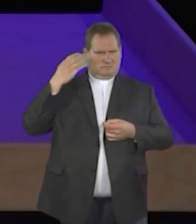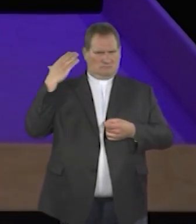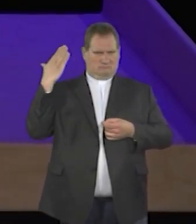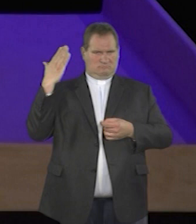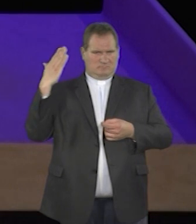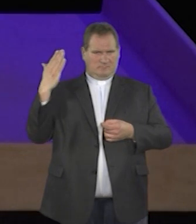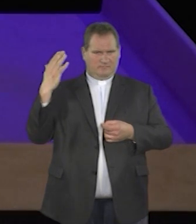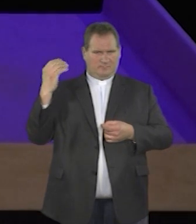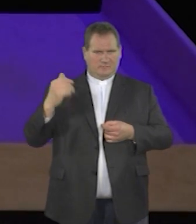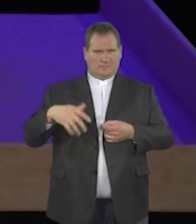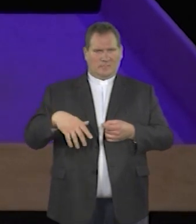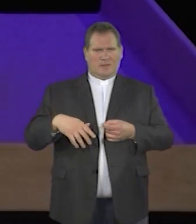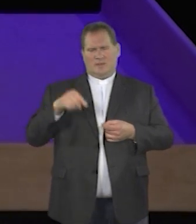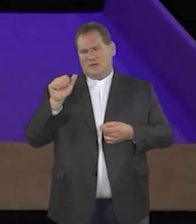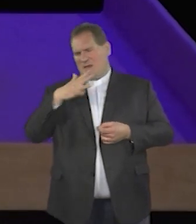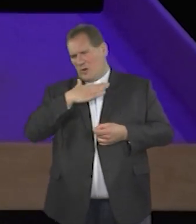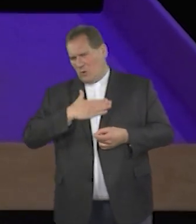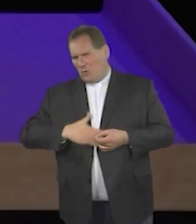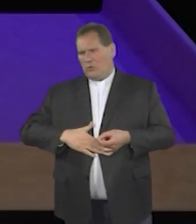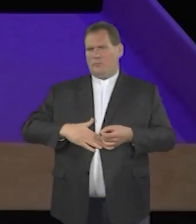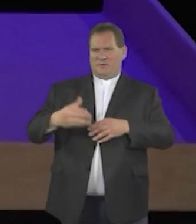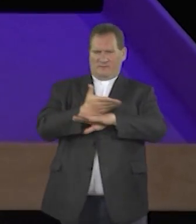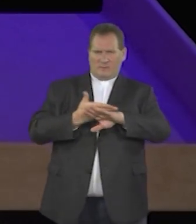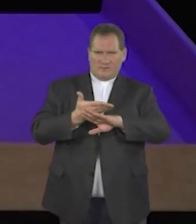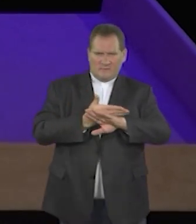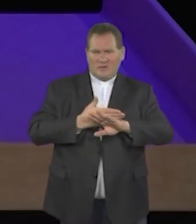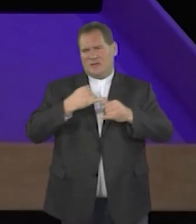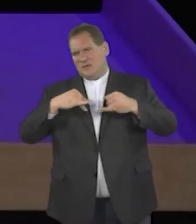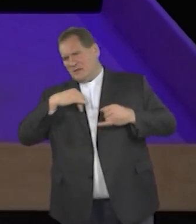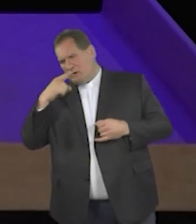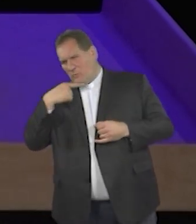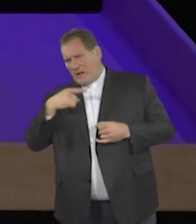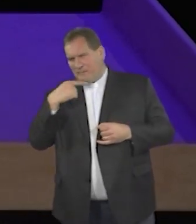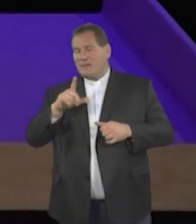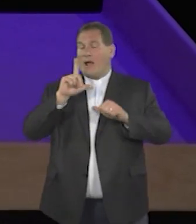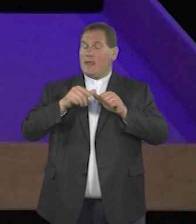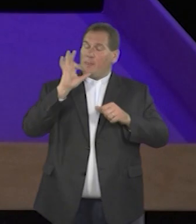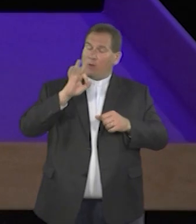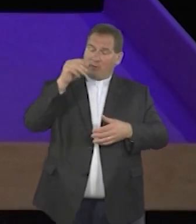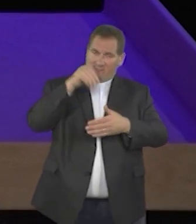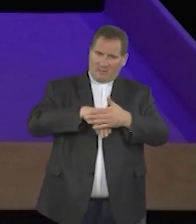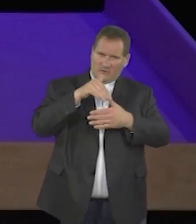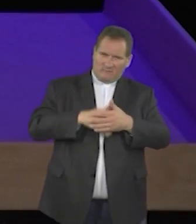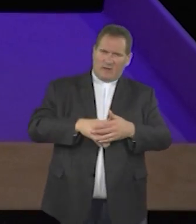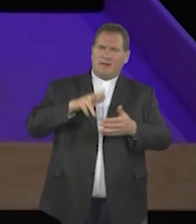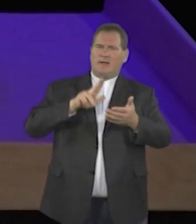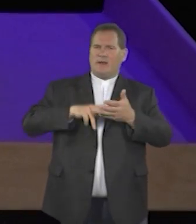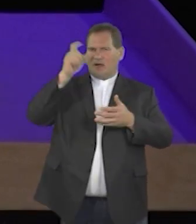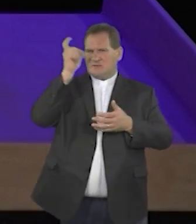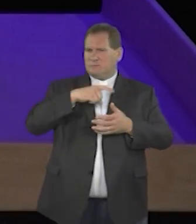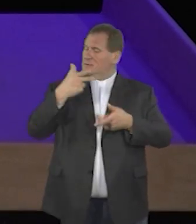lubi oszukiwać, inny kłamać woli, ale dobre wychowanie na złe nie